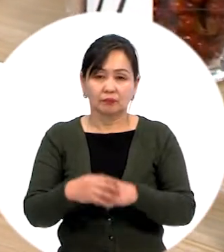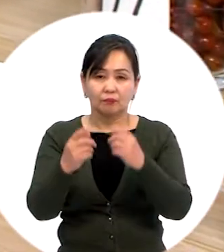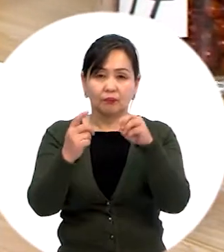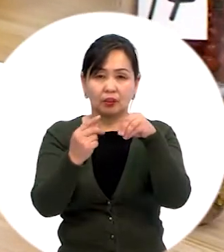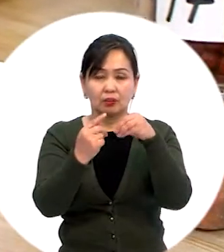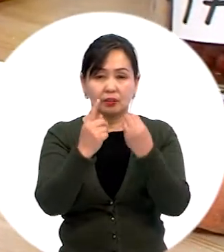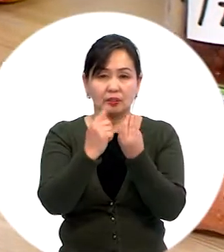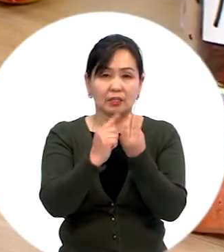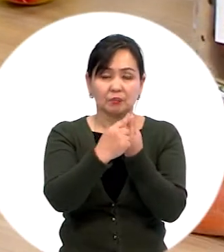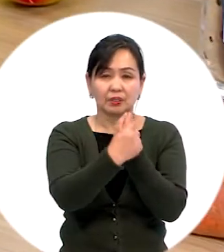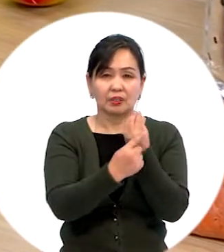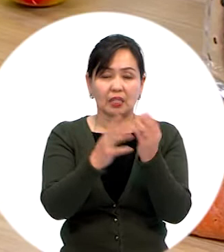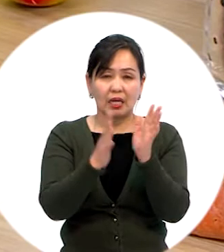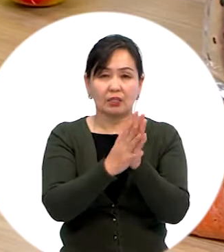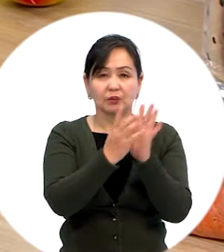сармис